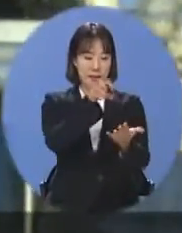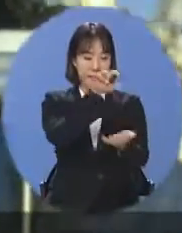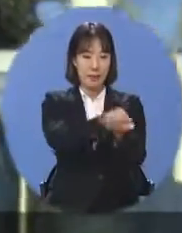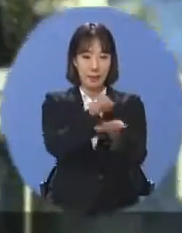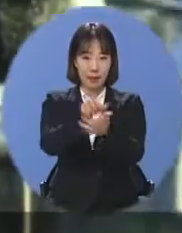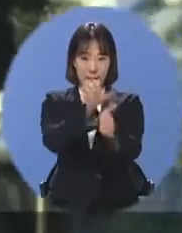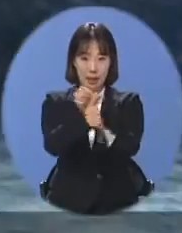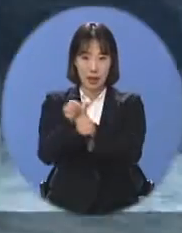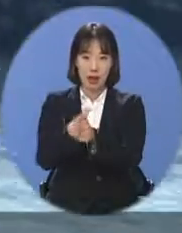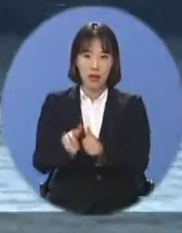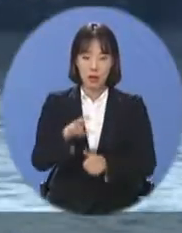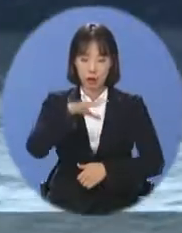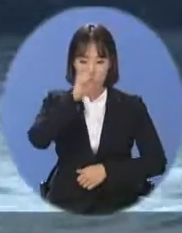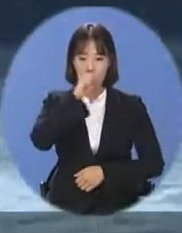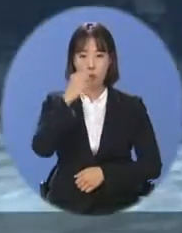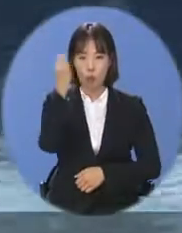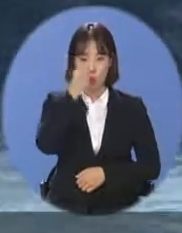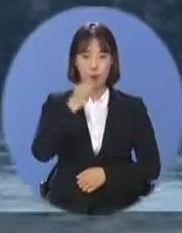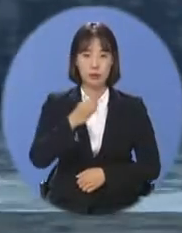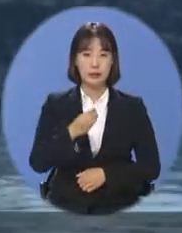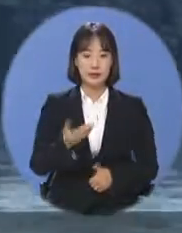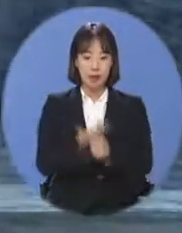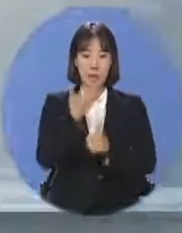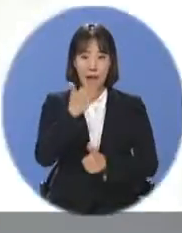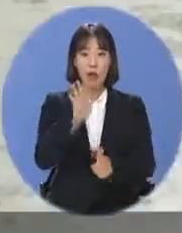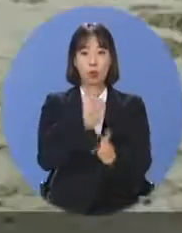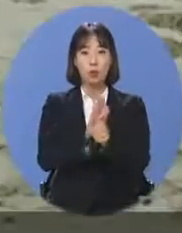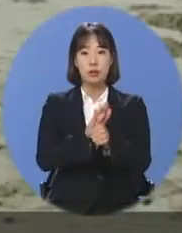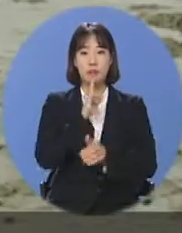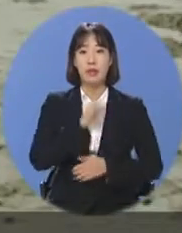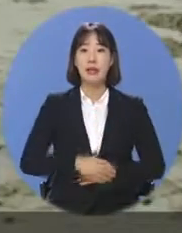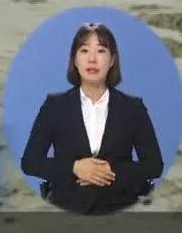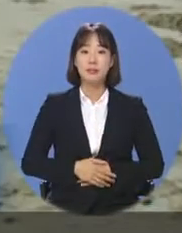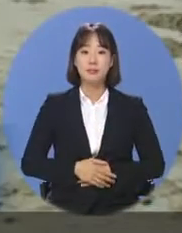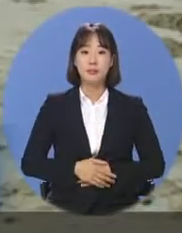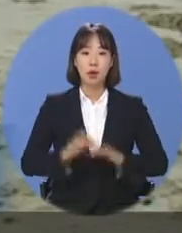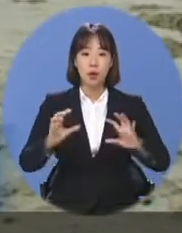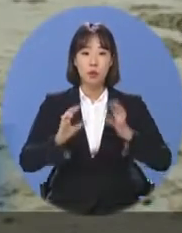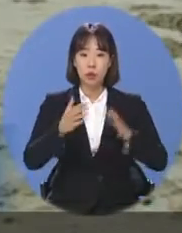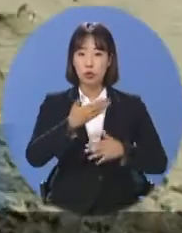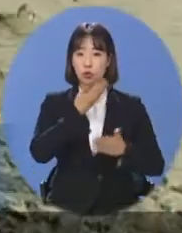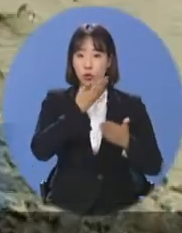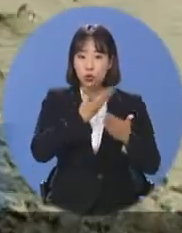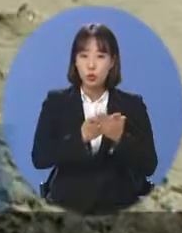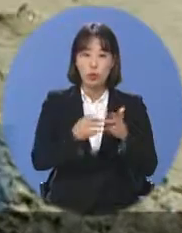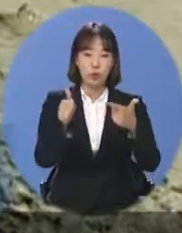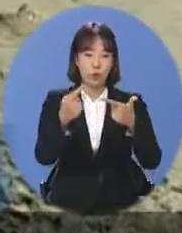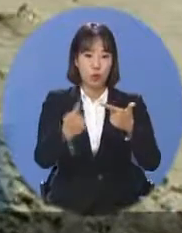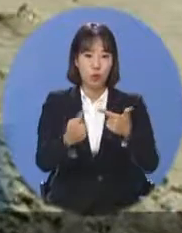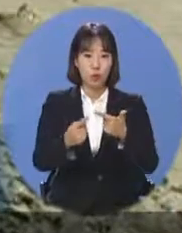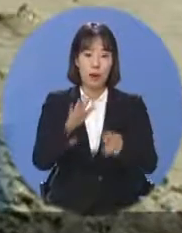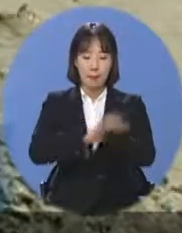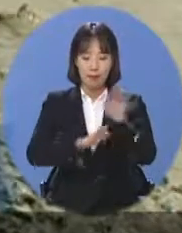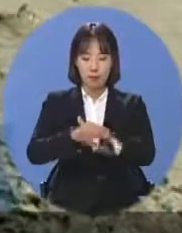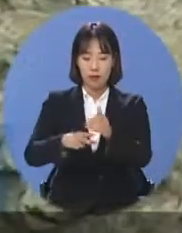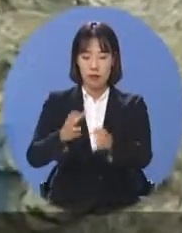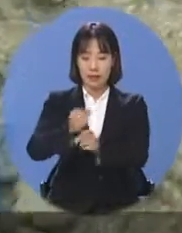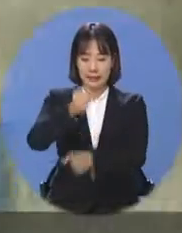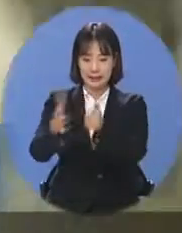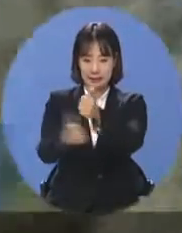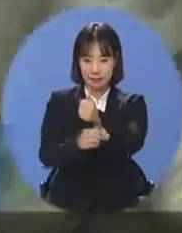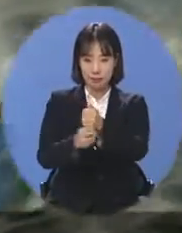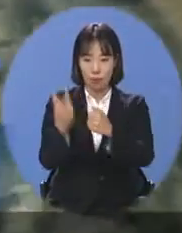고품질 김을 생산할 수 있도록 지도에 나설 예정입니다. 국가 중요 어업유산 제6호로 지정된 맨손 낙지잡이